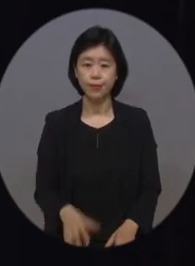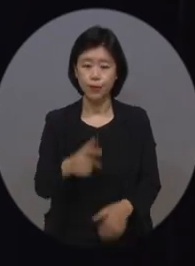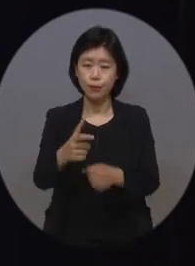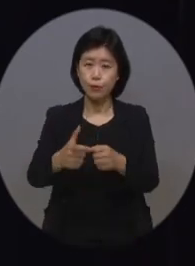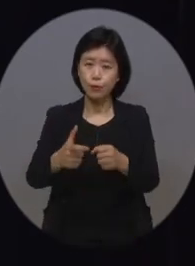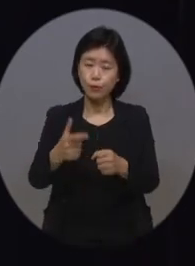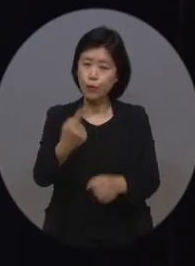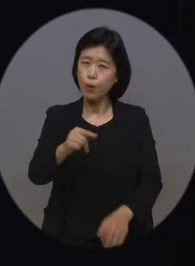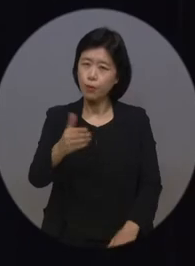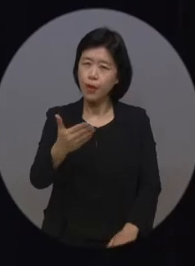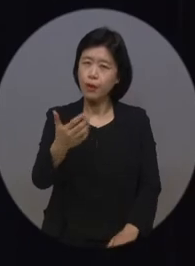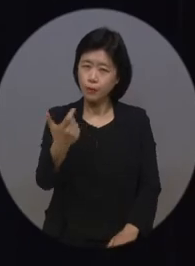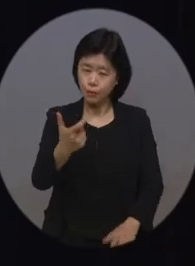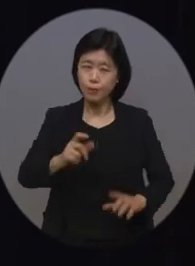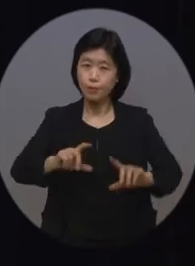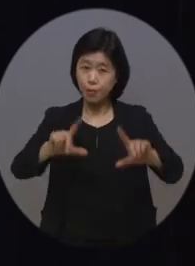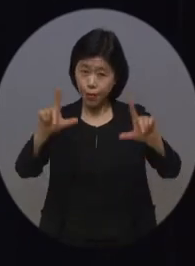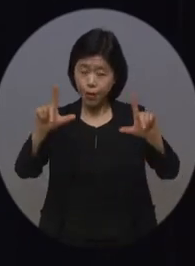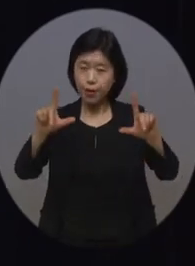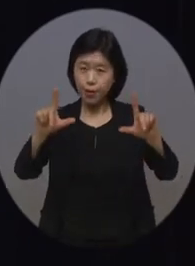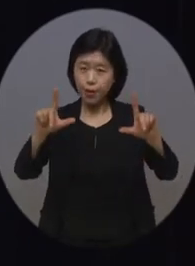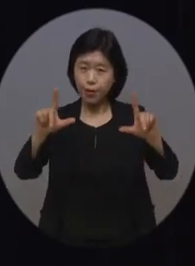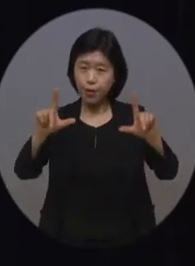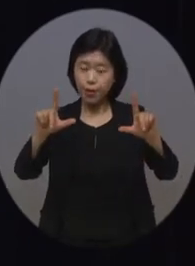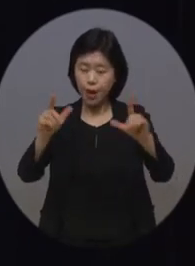60년대의 전라선 상행열차는